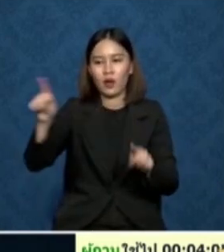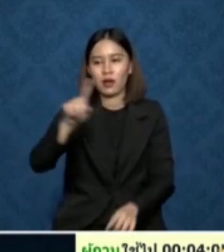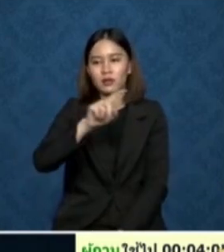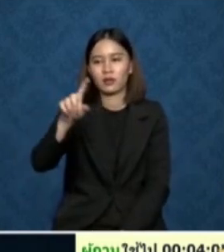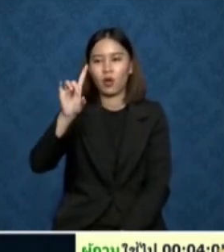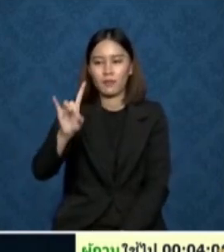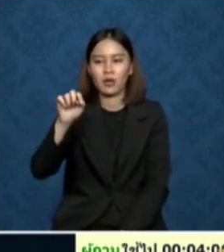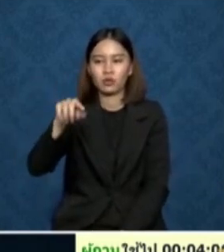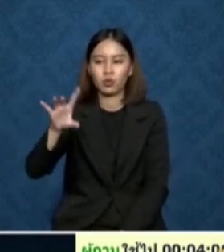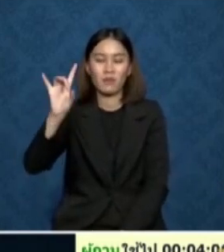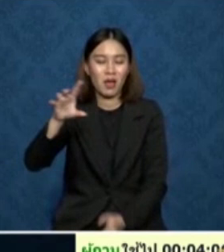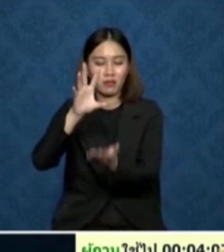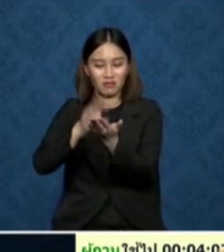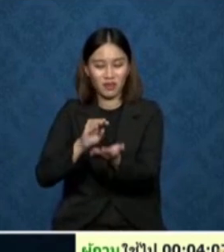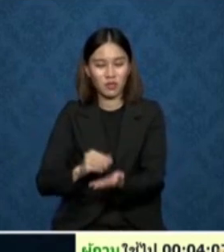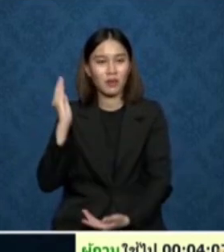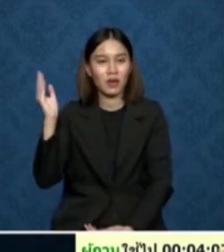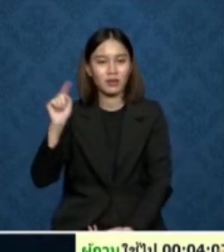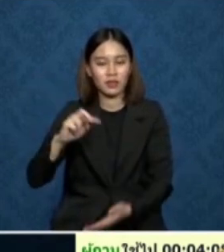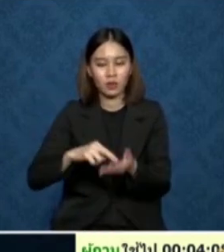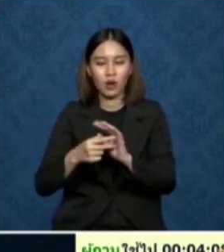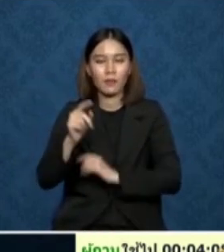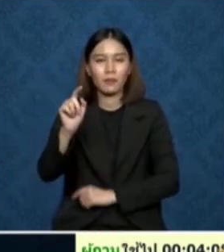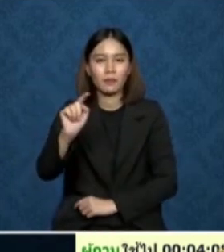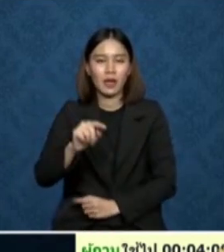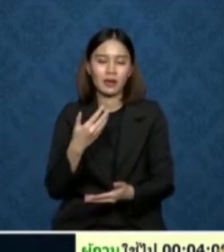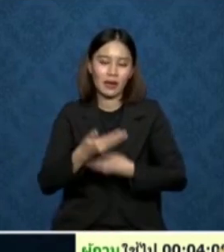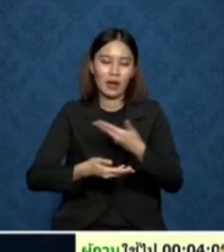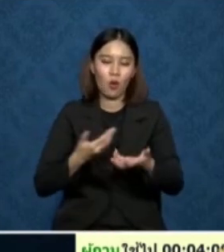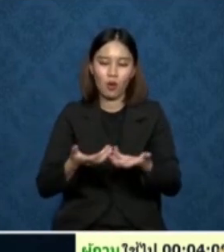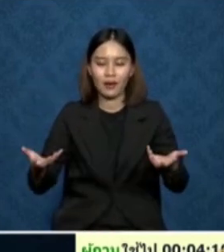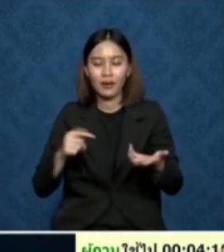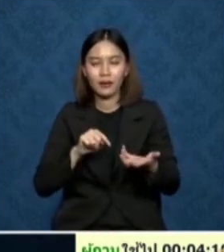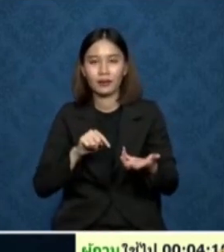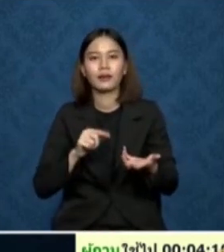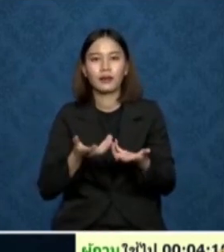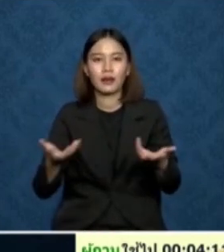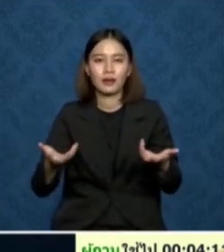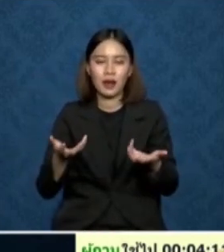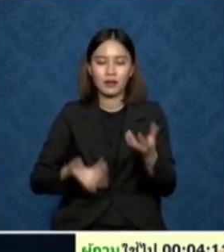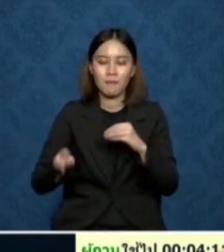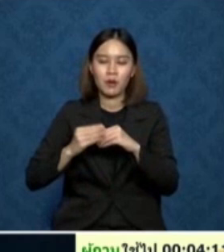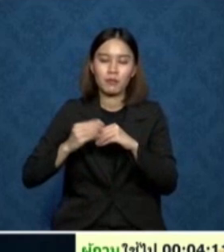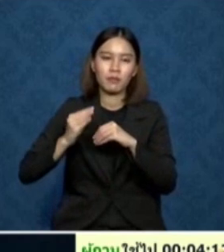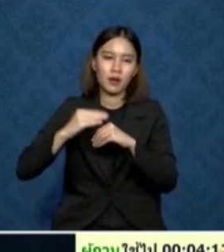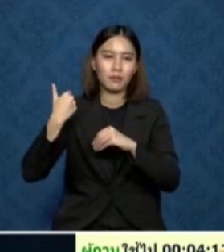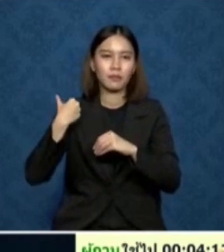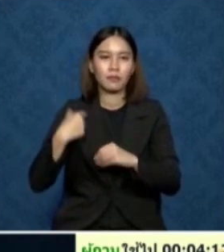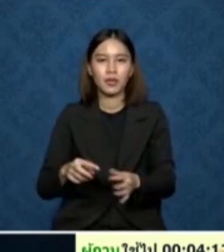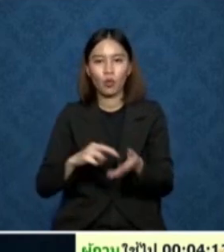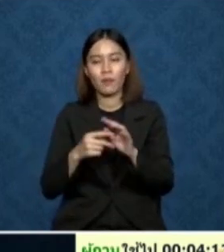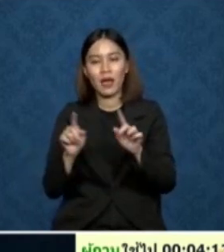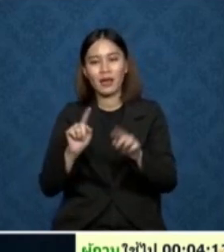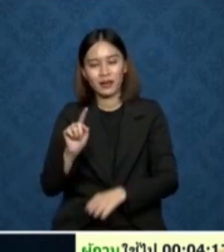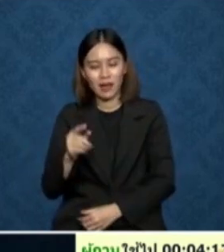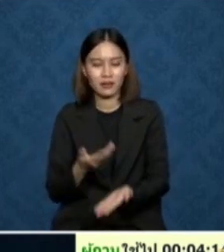18.8จากข้อมลนโรงนี้แสดงให้เหนถึงราคาสินค้า ที่ปับตัวสูงขึ้นเทากับพ